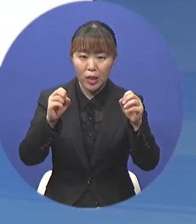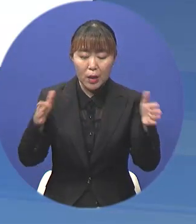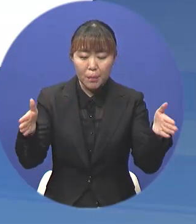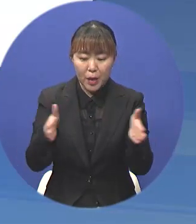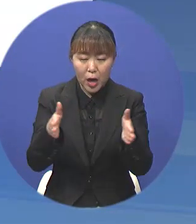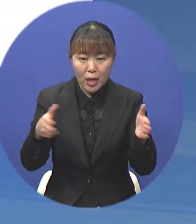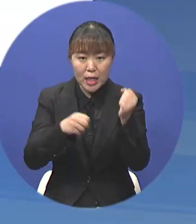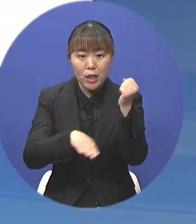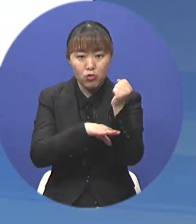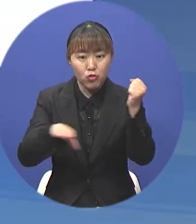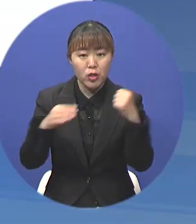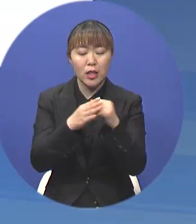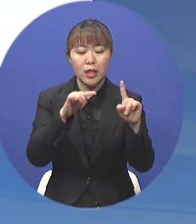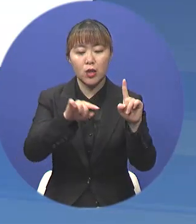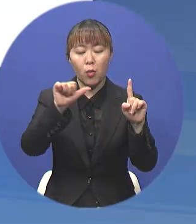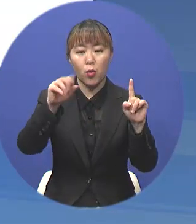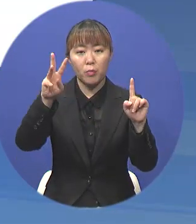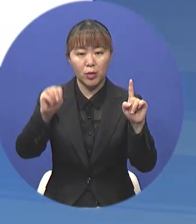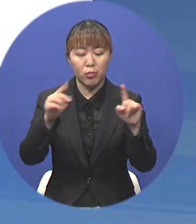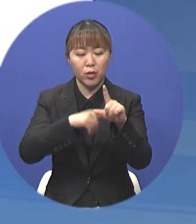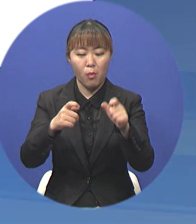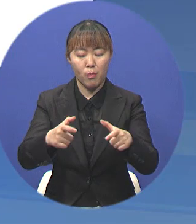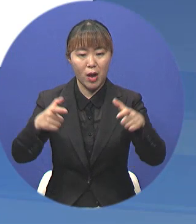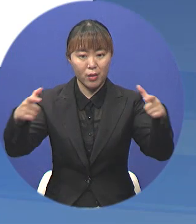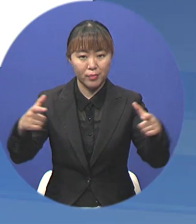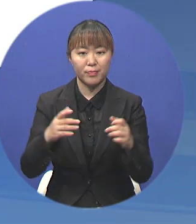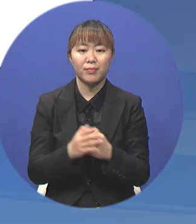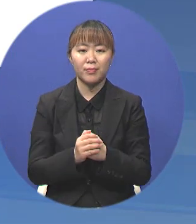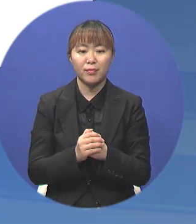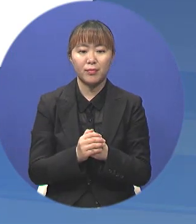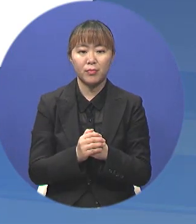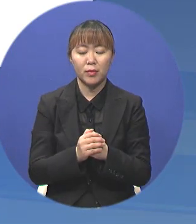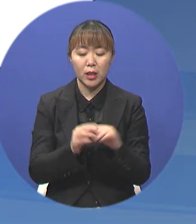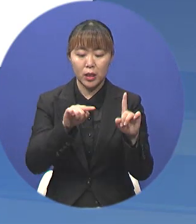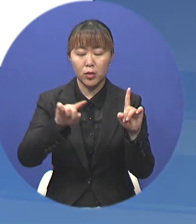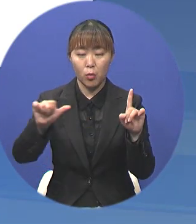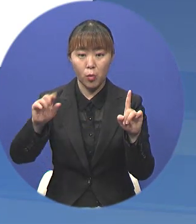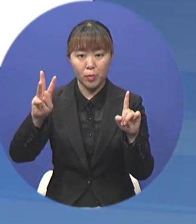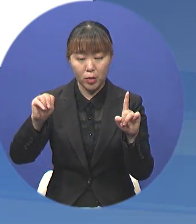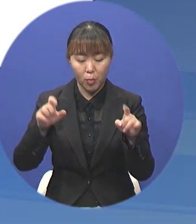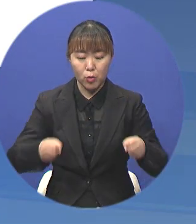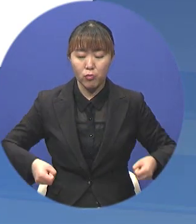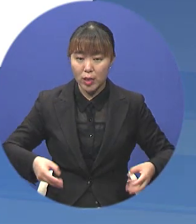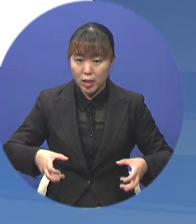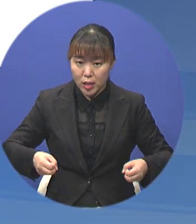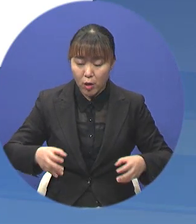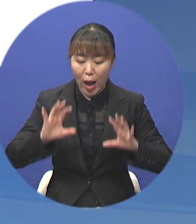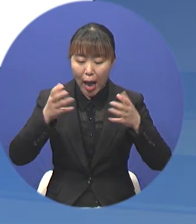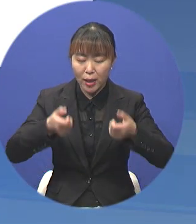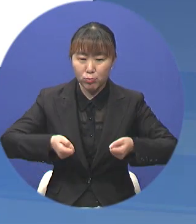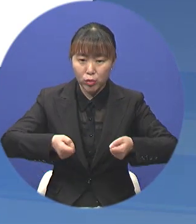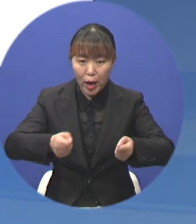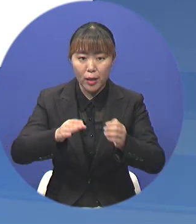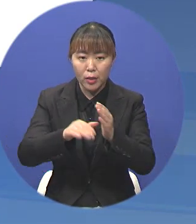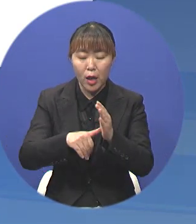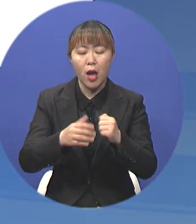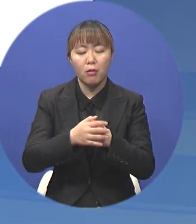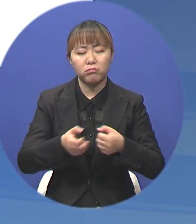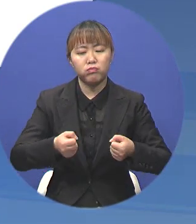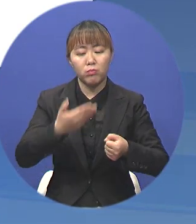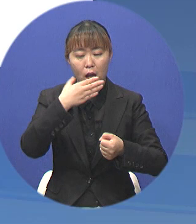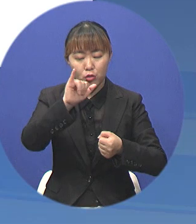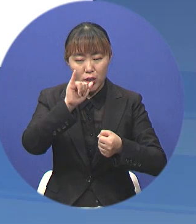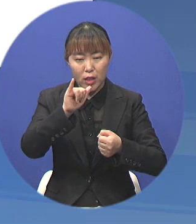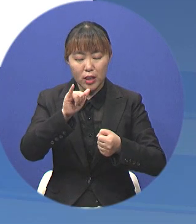최소 기준폭이 1.5m로 확대됐습니다. 1.5m는 휠체어나 유모차 이용자가 교행할 수 있는